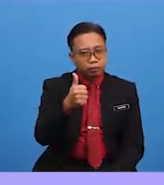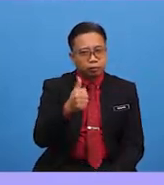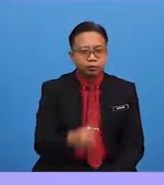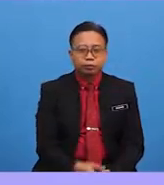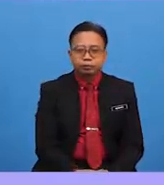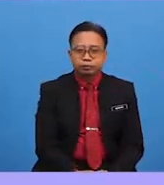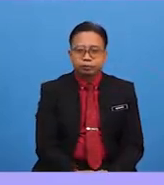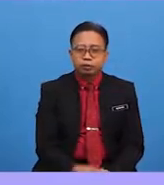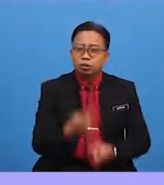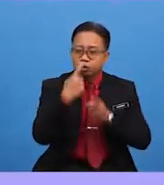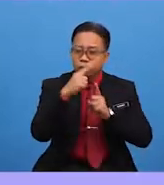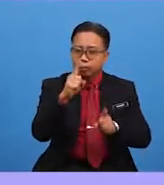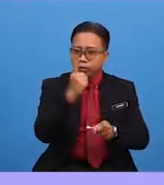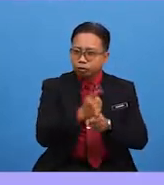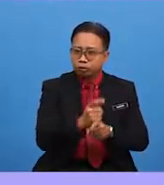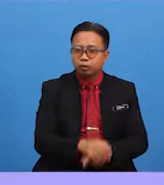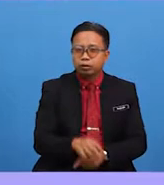Bagus. Jawapan yang betul ialah